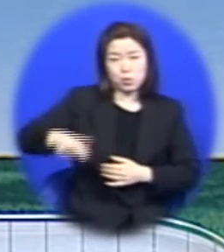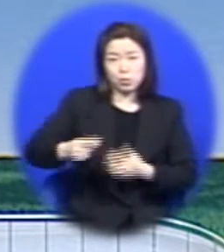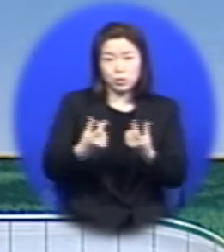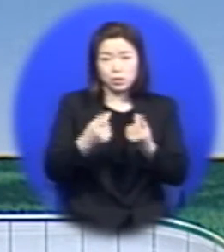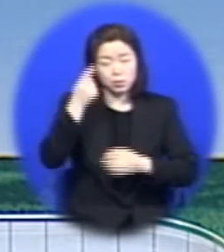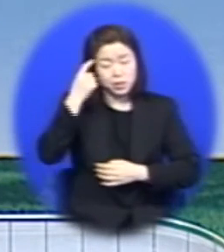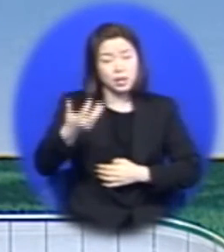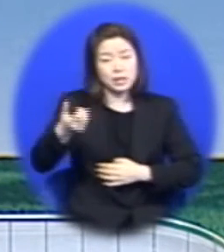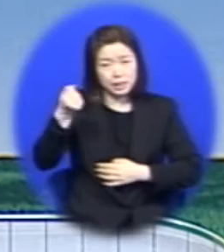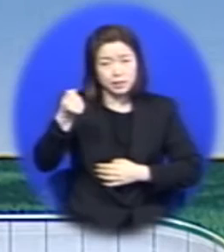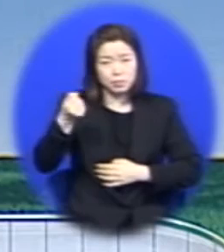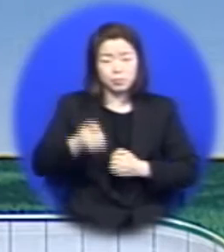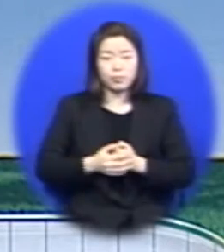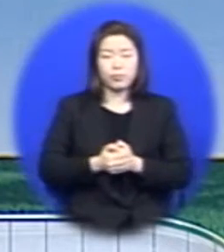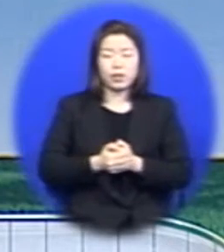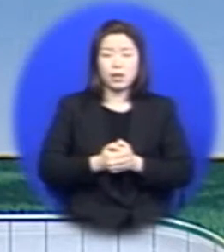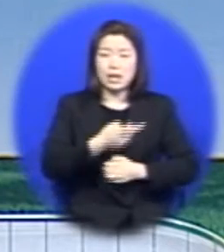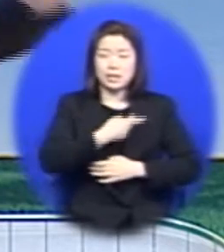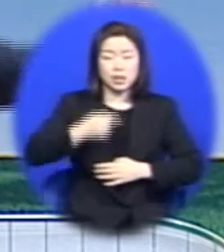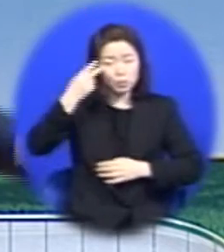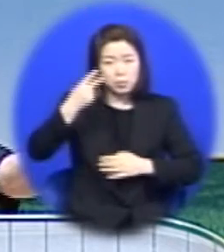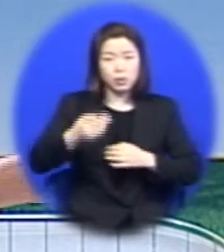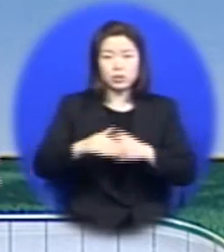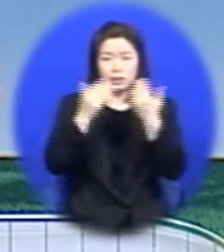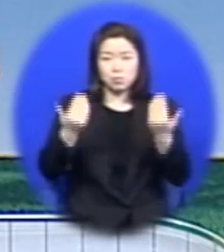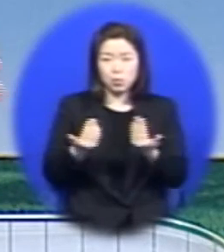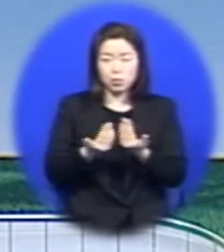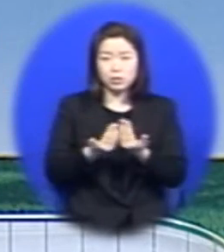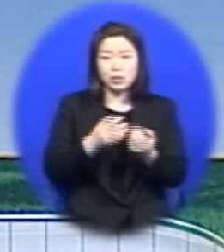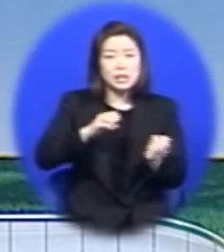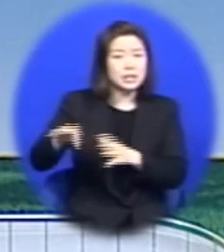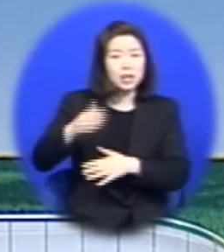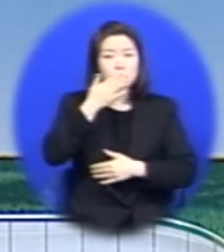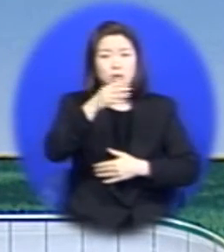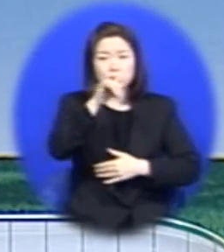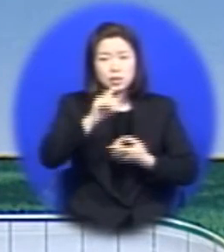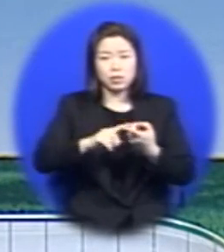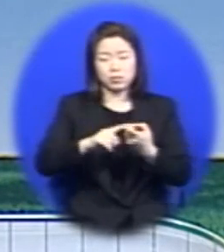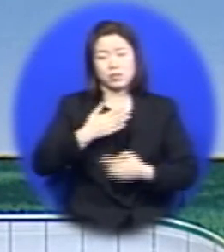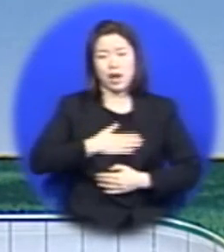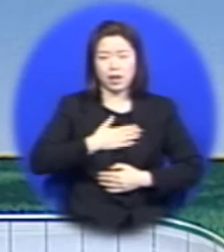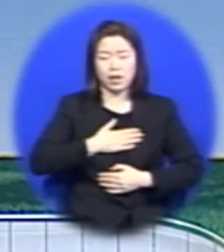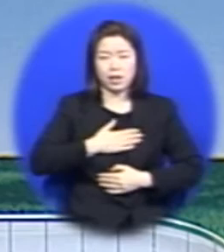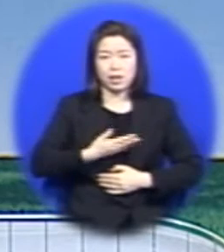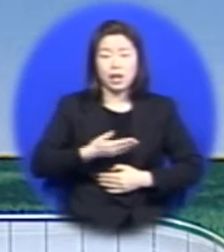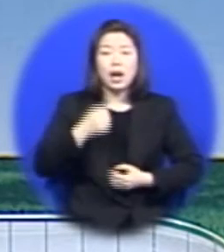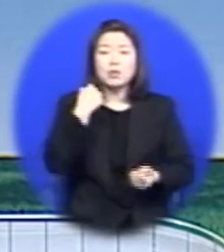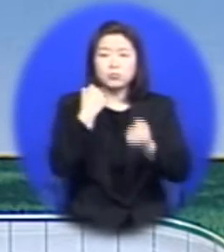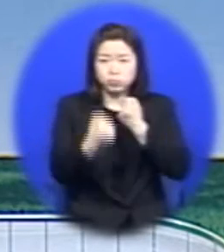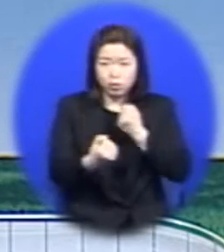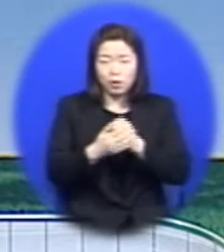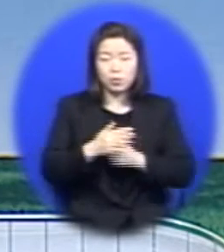여김은 사도 바울은 자기의 모든 것을 다 잃어버릴 수 있다는 걸 알았습니다. 그러고도